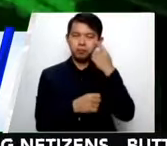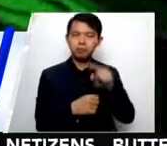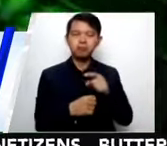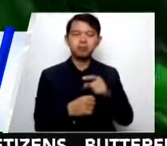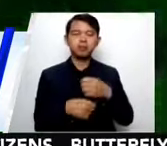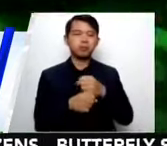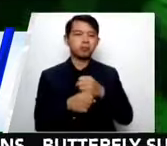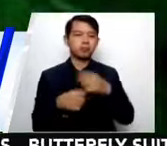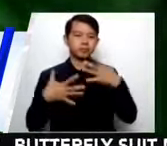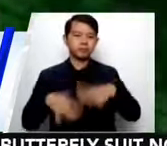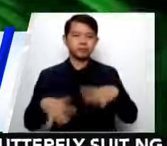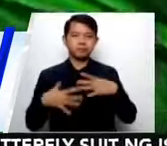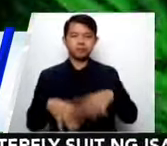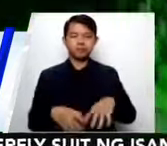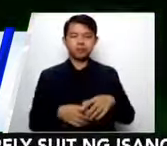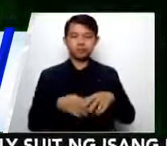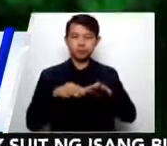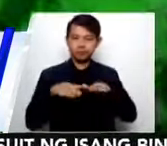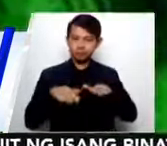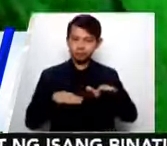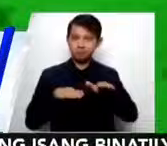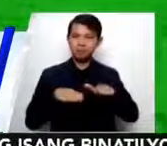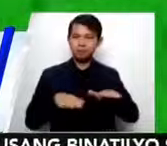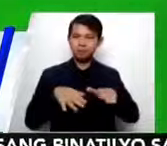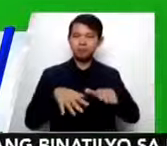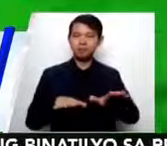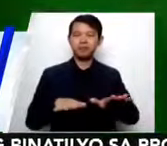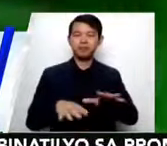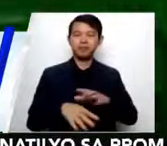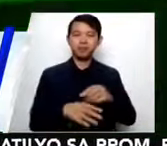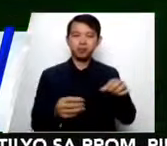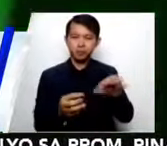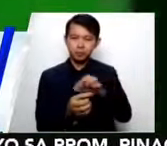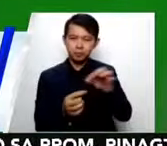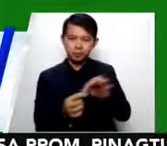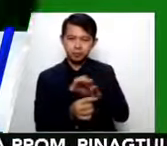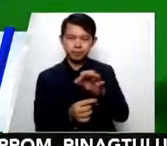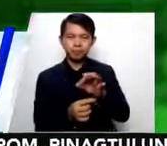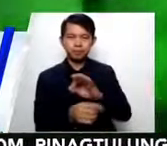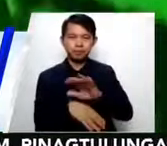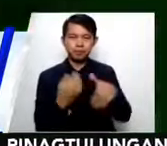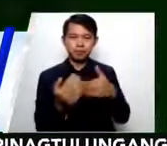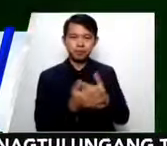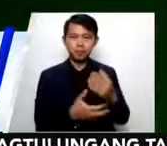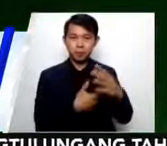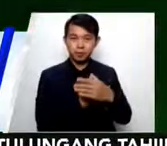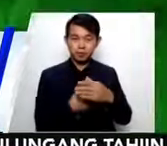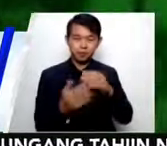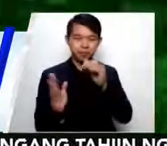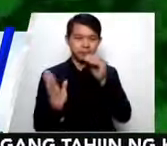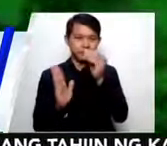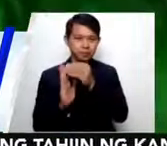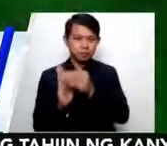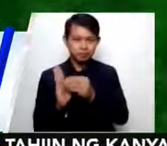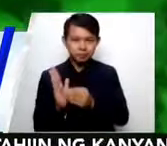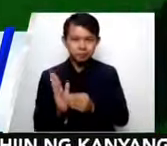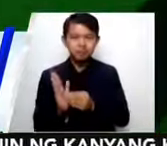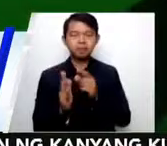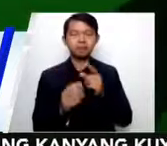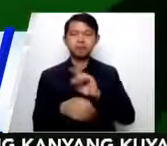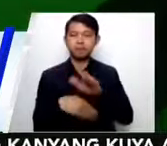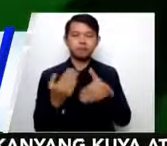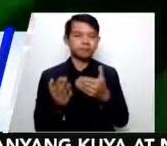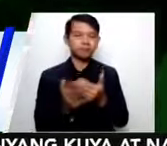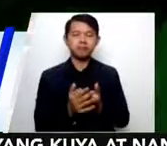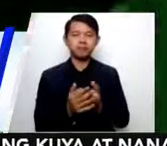pananahi pati sa pagbuburda hanggang sa lahat ng butterfly patch ay maikabit tatlong buwan nga ang